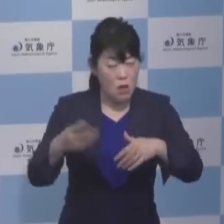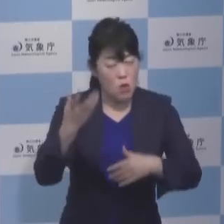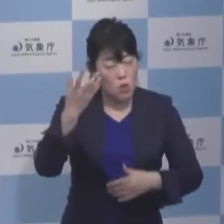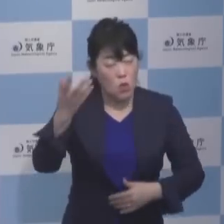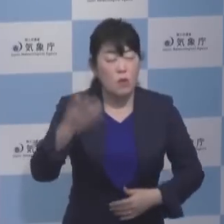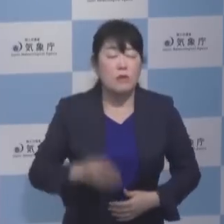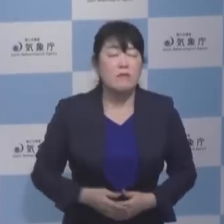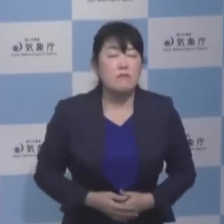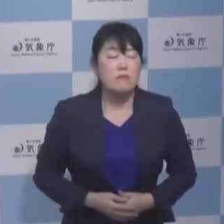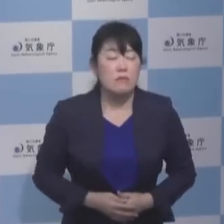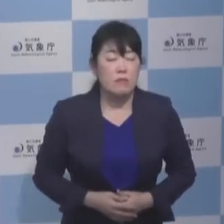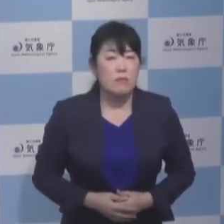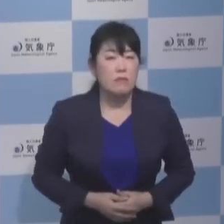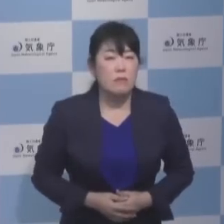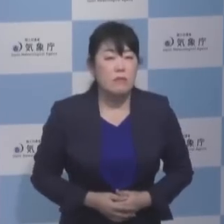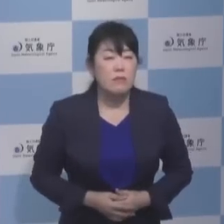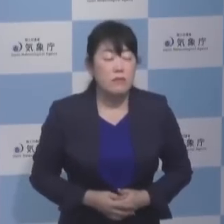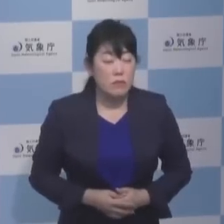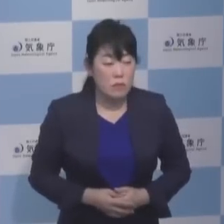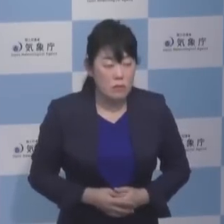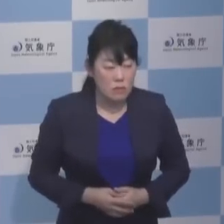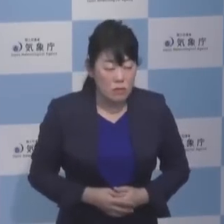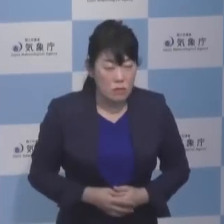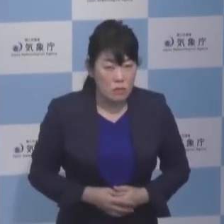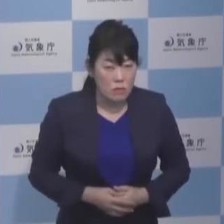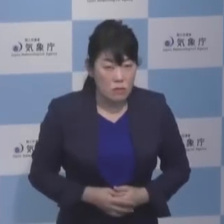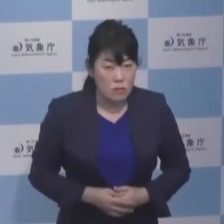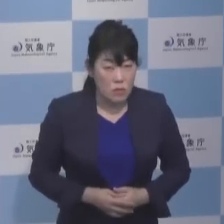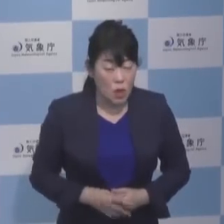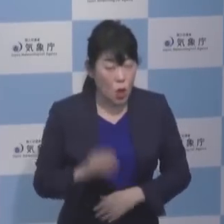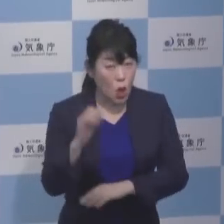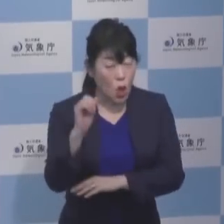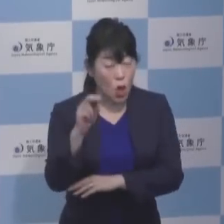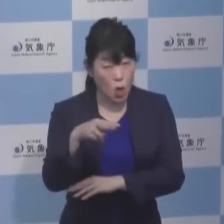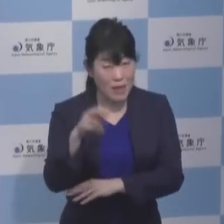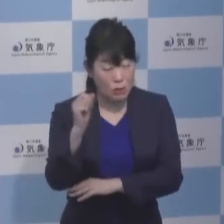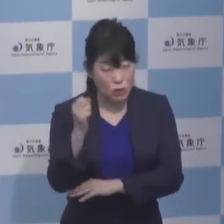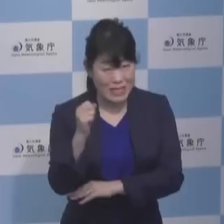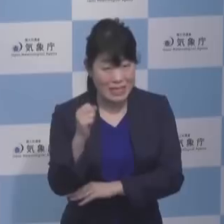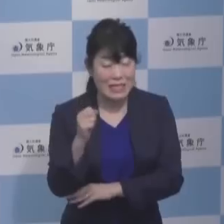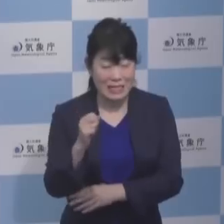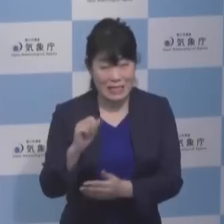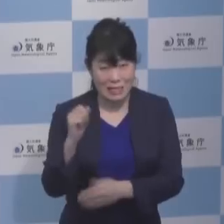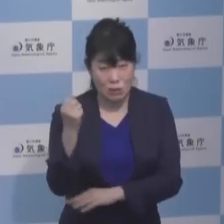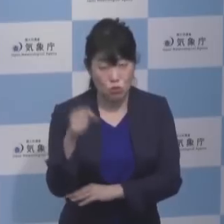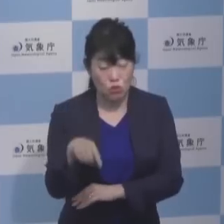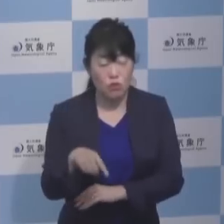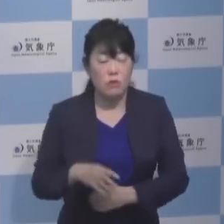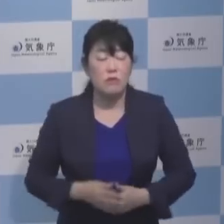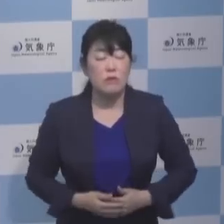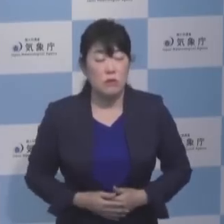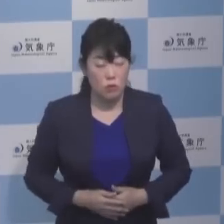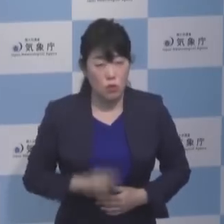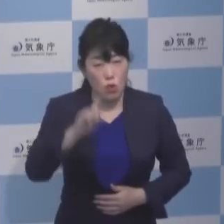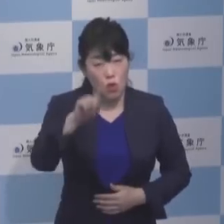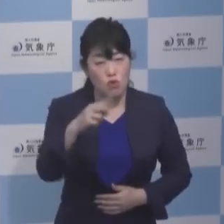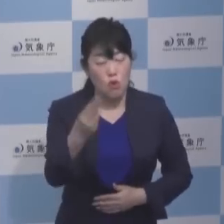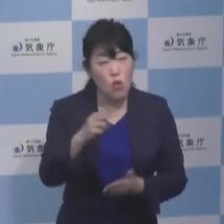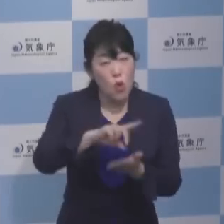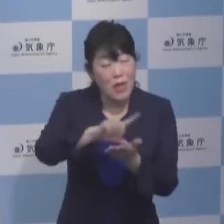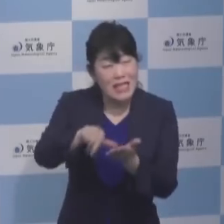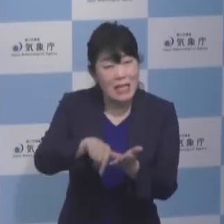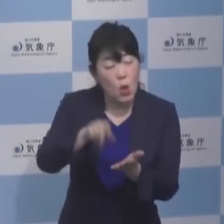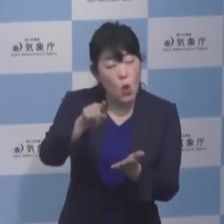読売新聞の林と言います。すみません、何点かお願いします。メカニズムについてなんですけれども、能登地方でですね、そのこれまで気象庁